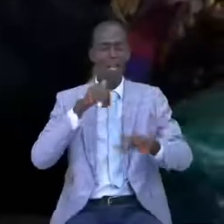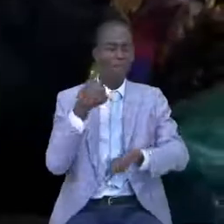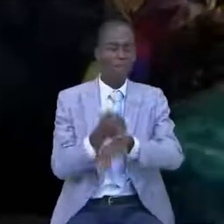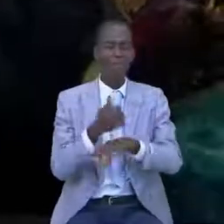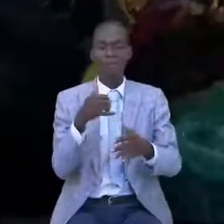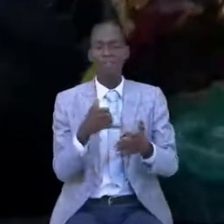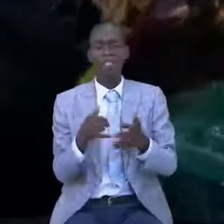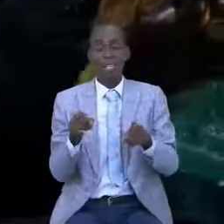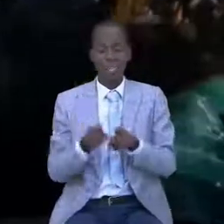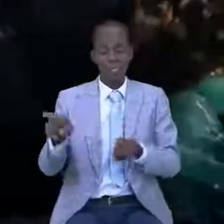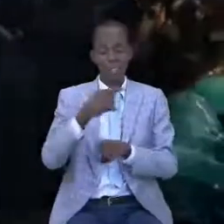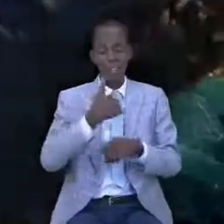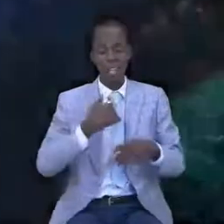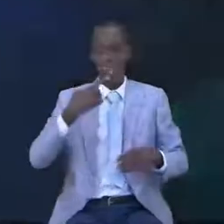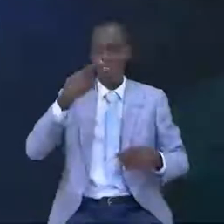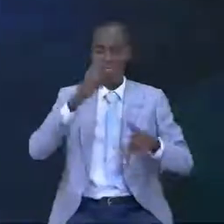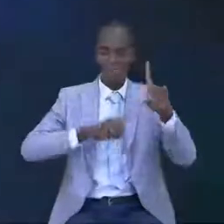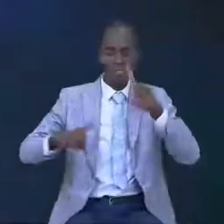le suivant.